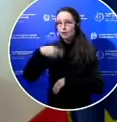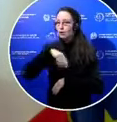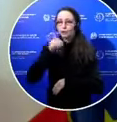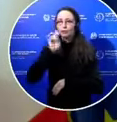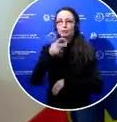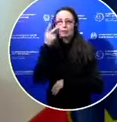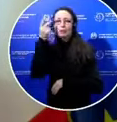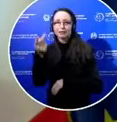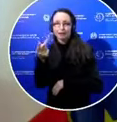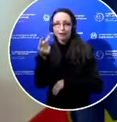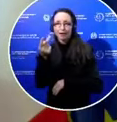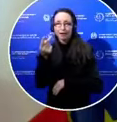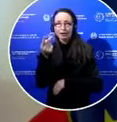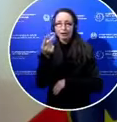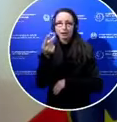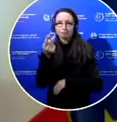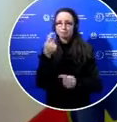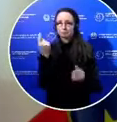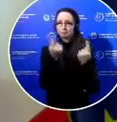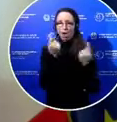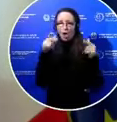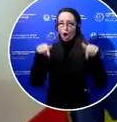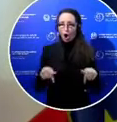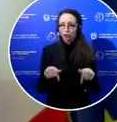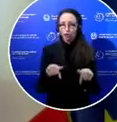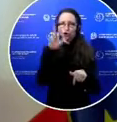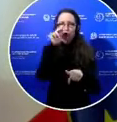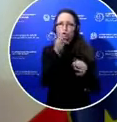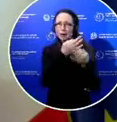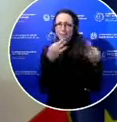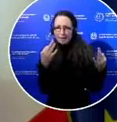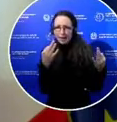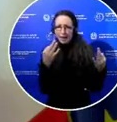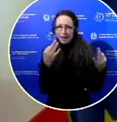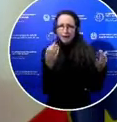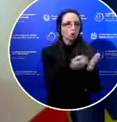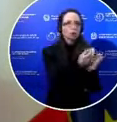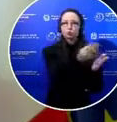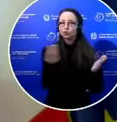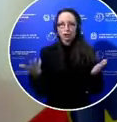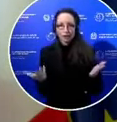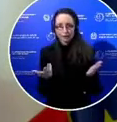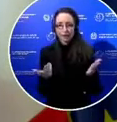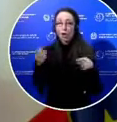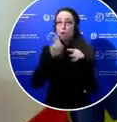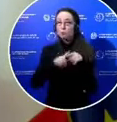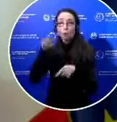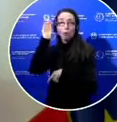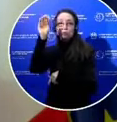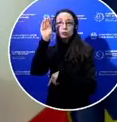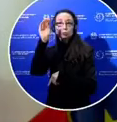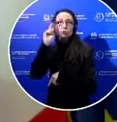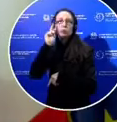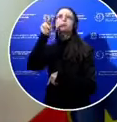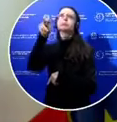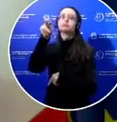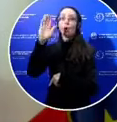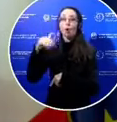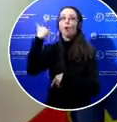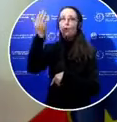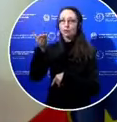alla fotografia di oggi, conoscere bene tutto quello che succede, ma soprattutto proiettarci per il futuro, cercare di vedere quello che